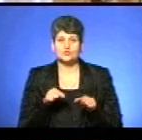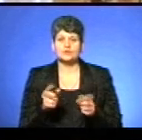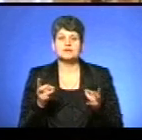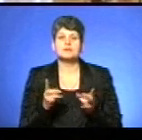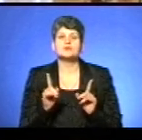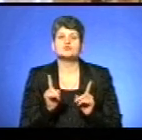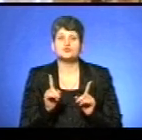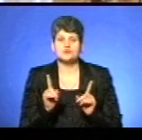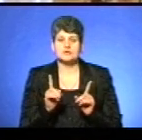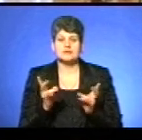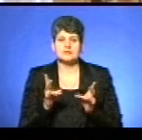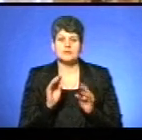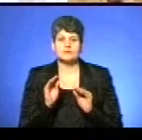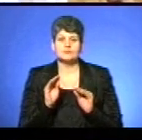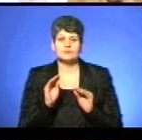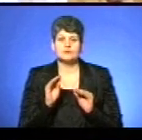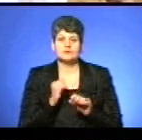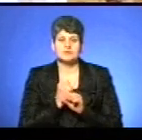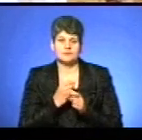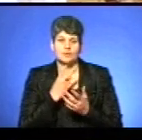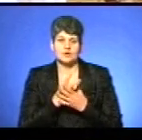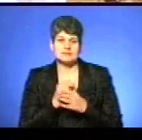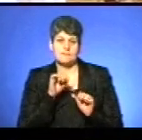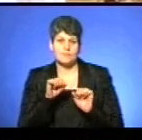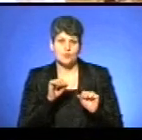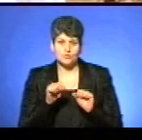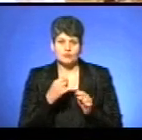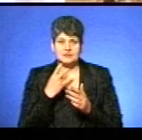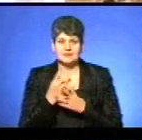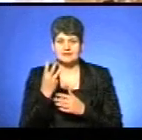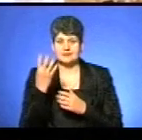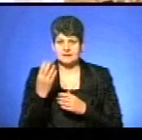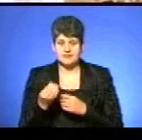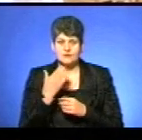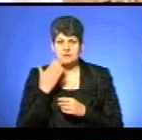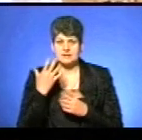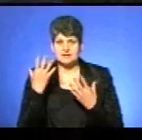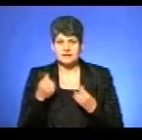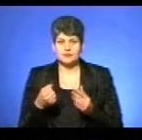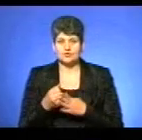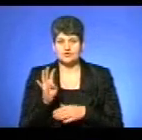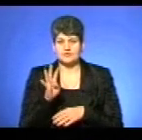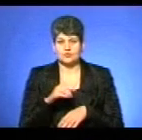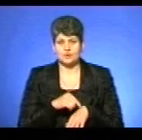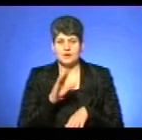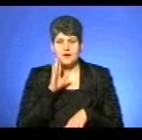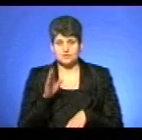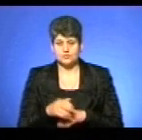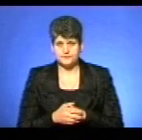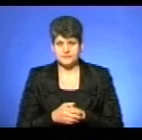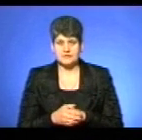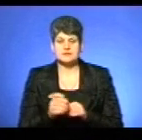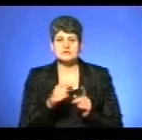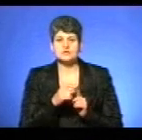буде, постановку бою зробити. Сказали, 3 знімальних дня, останній день буде до 4-ї ранку. За словами